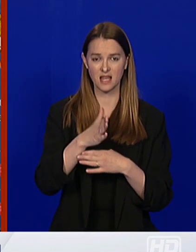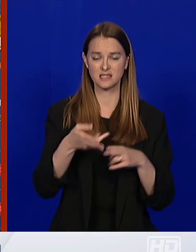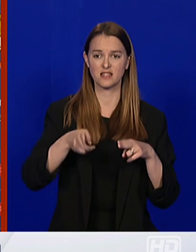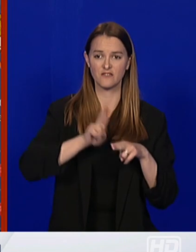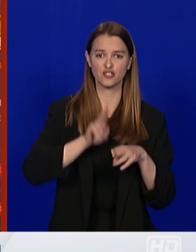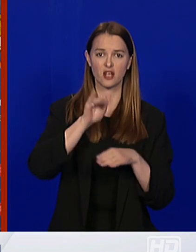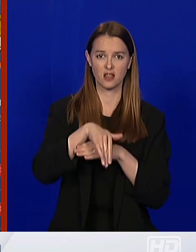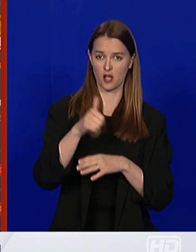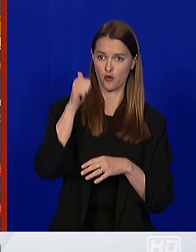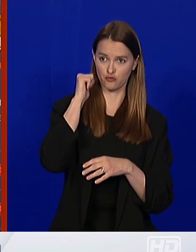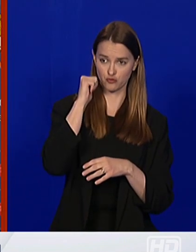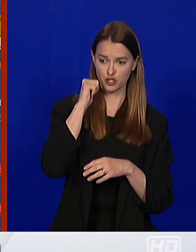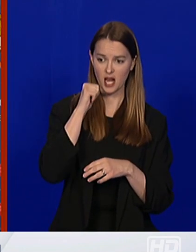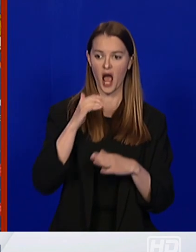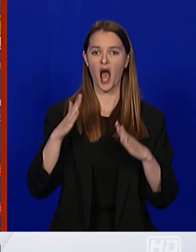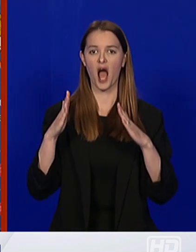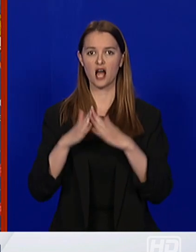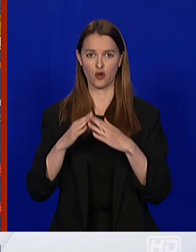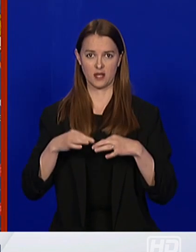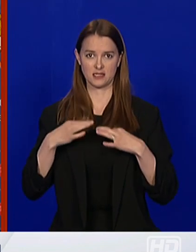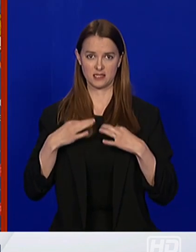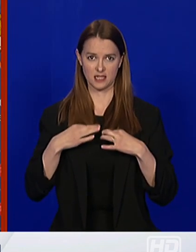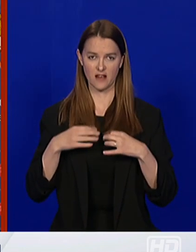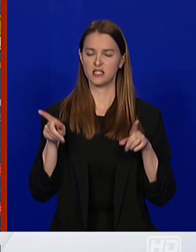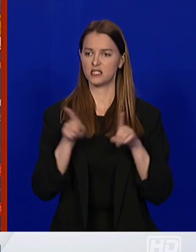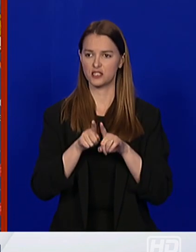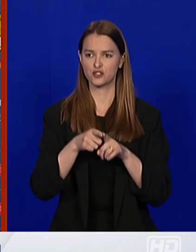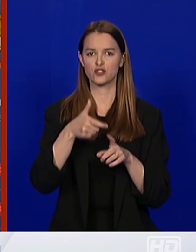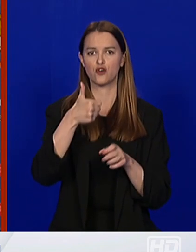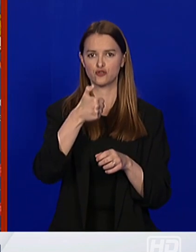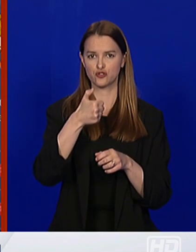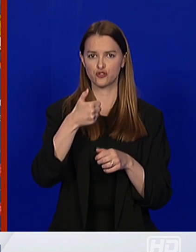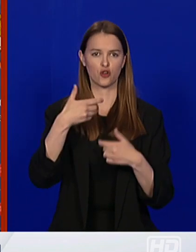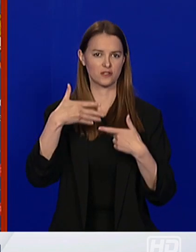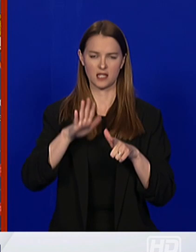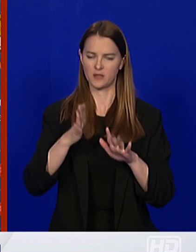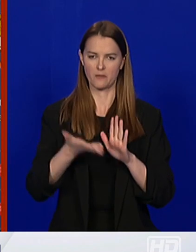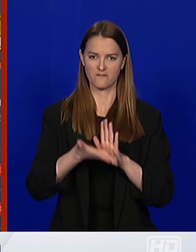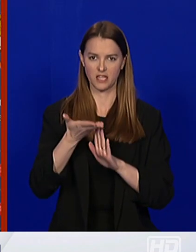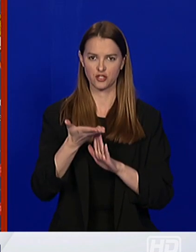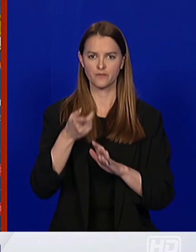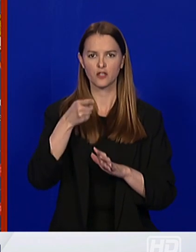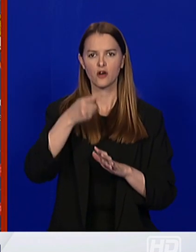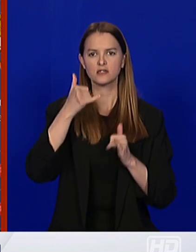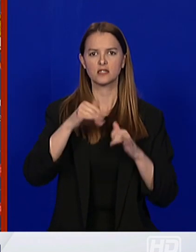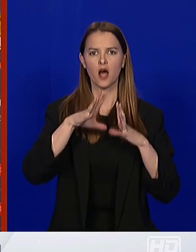a oporavljenih kod kuće imamo isti broj, odnosno 117. Ukupno nam to daje broj oporavljenih